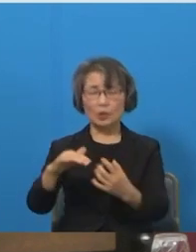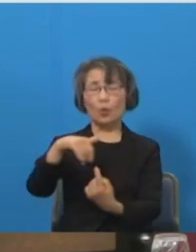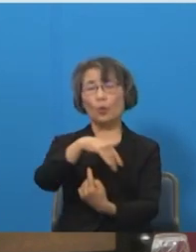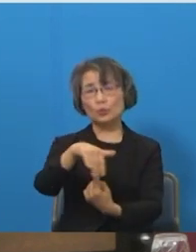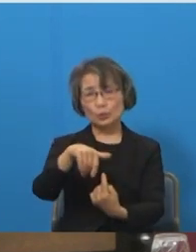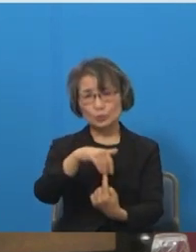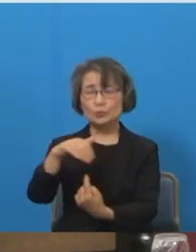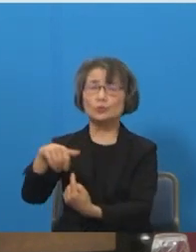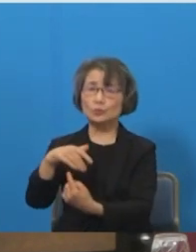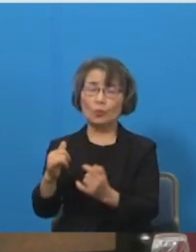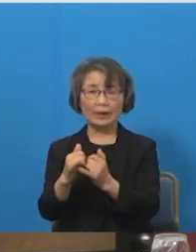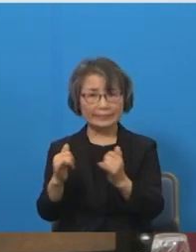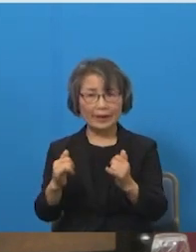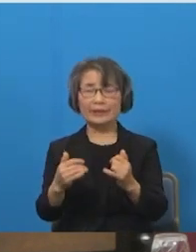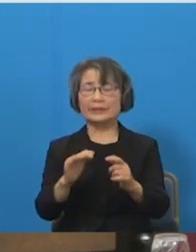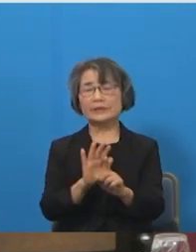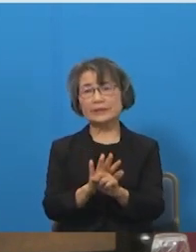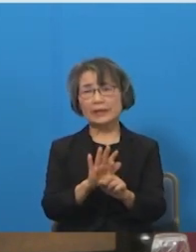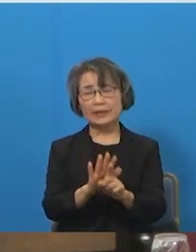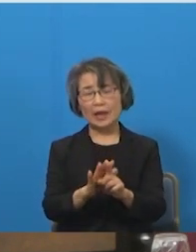抱える方や、支援が